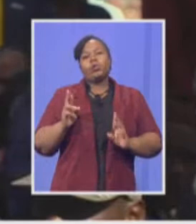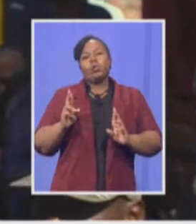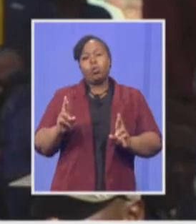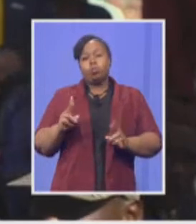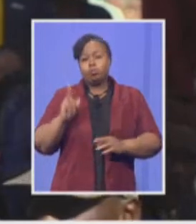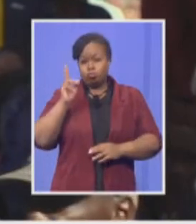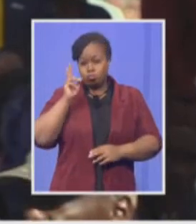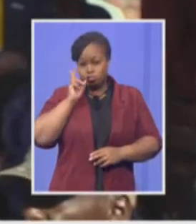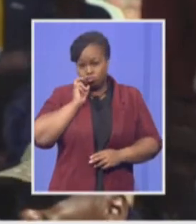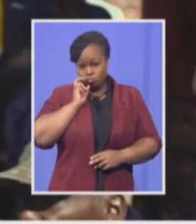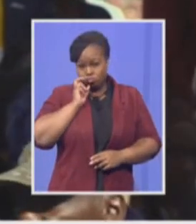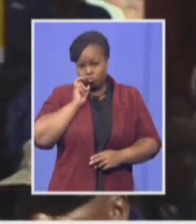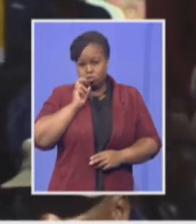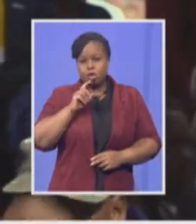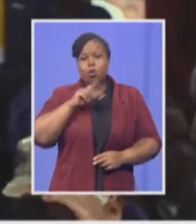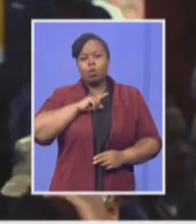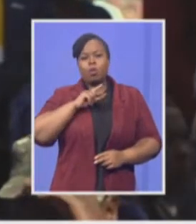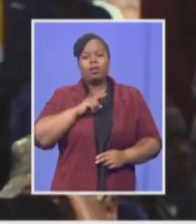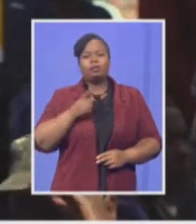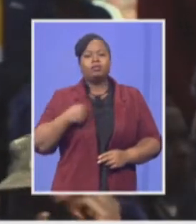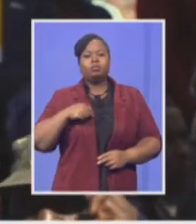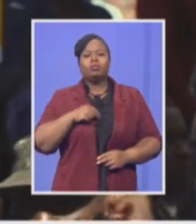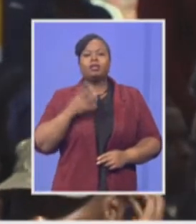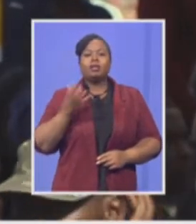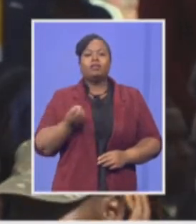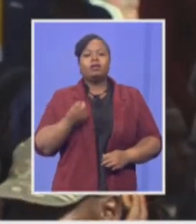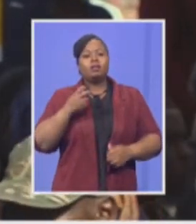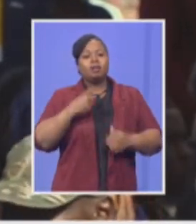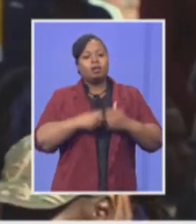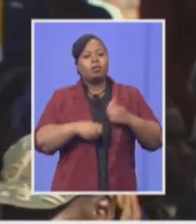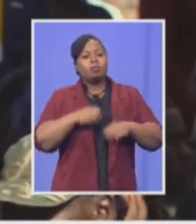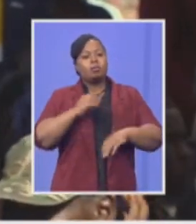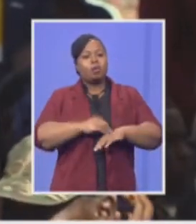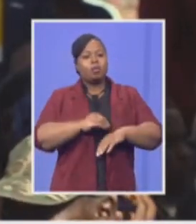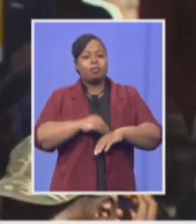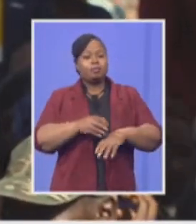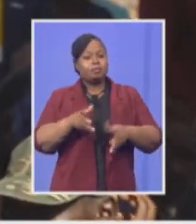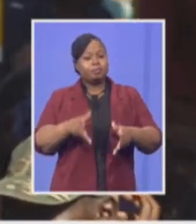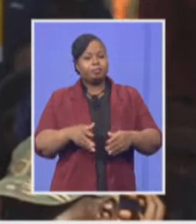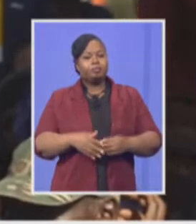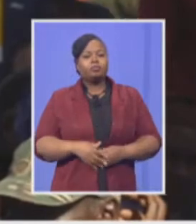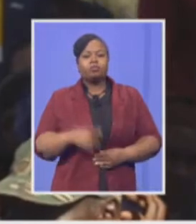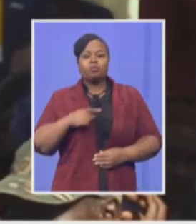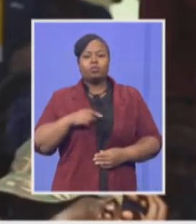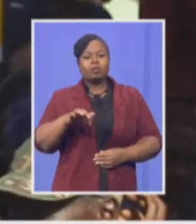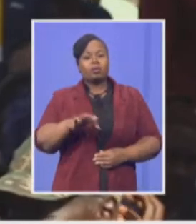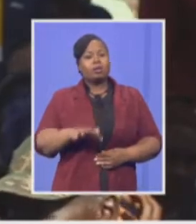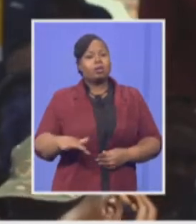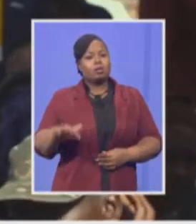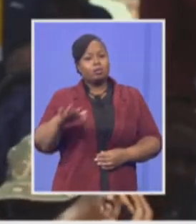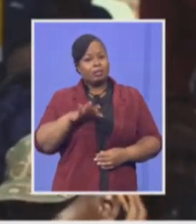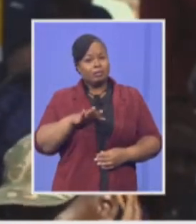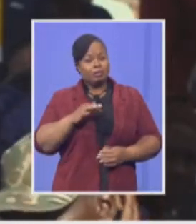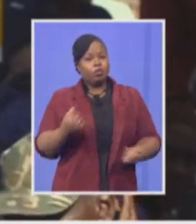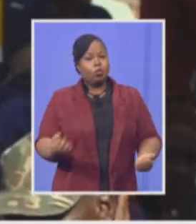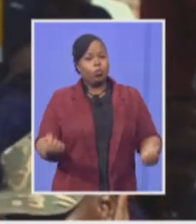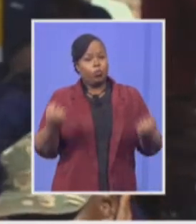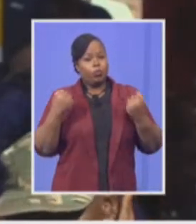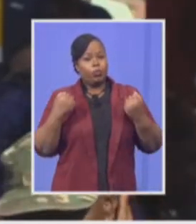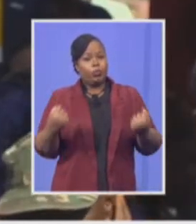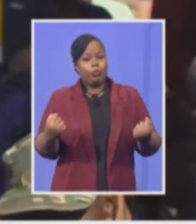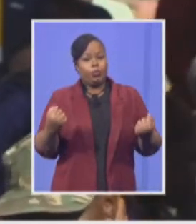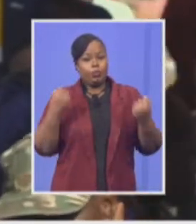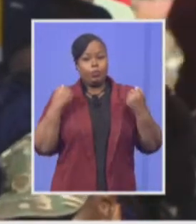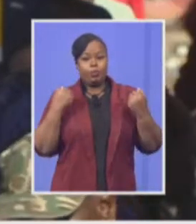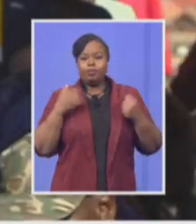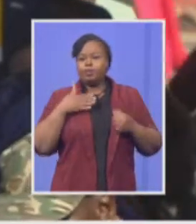uyezwa kakhulu ukuthi ke sinenkinga enkulu la ama-facility lanka wo-exercise